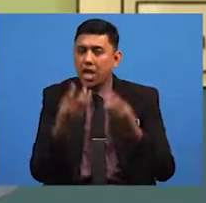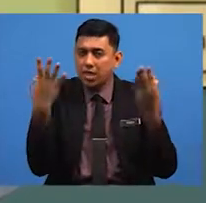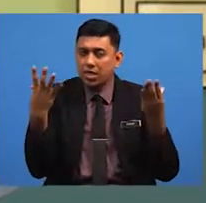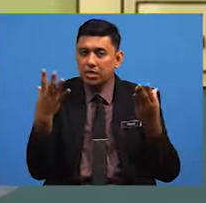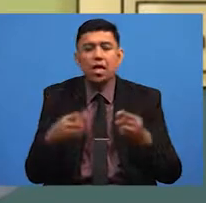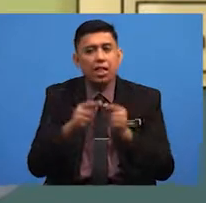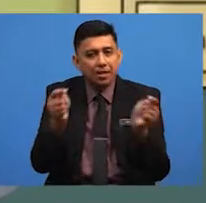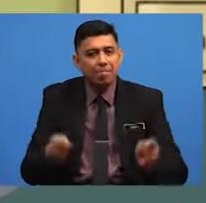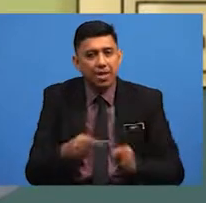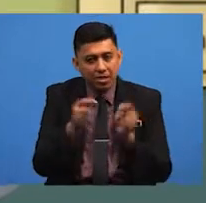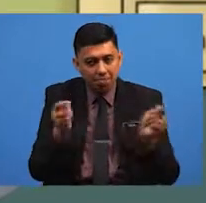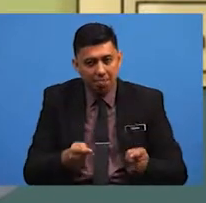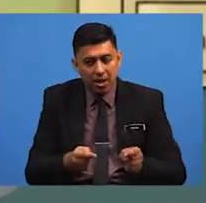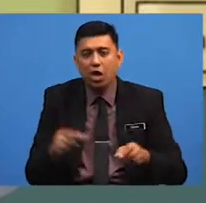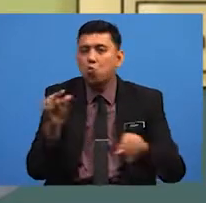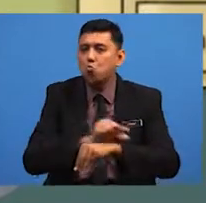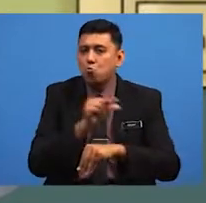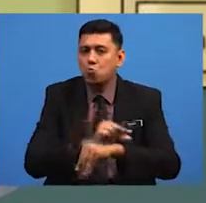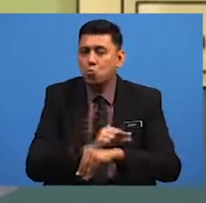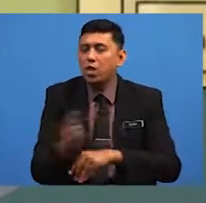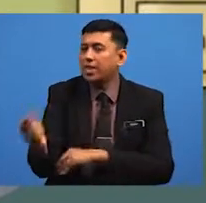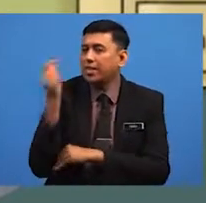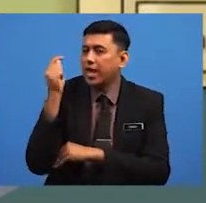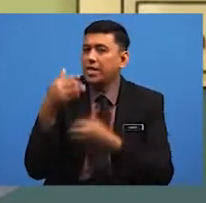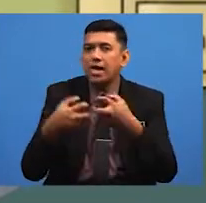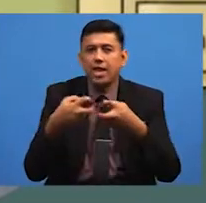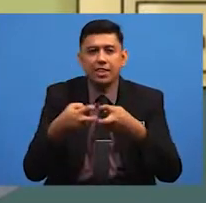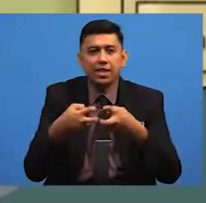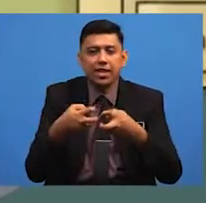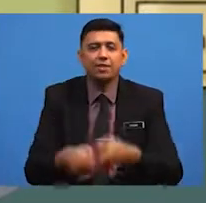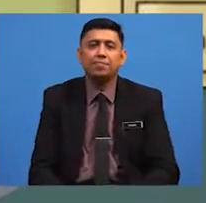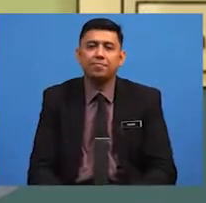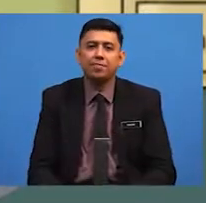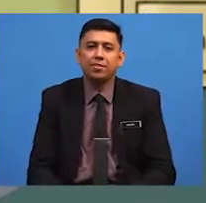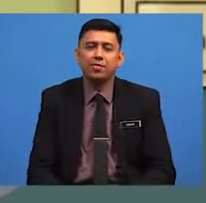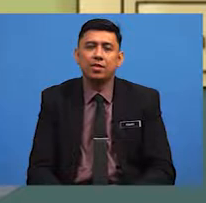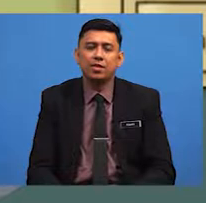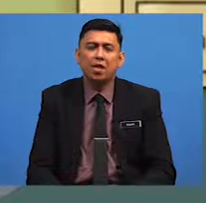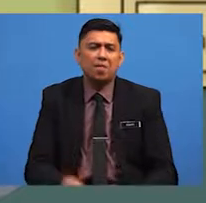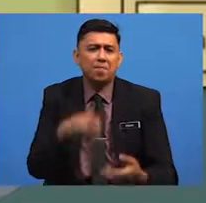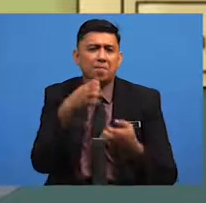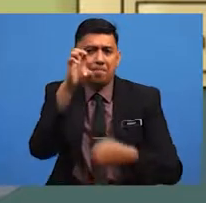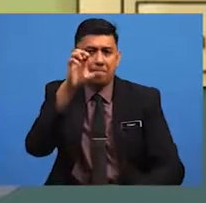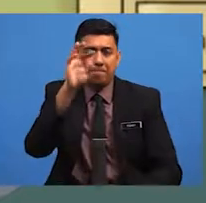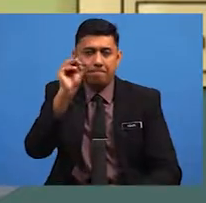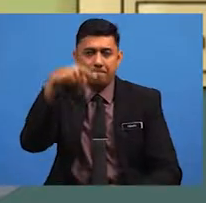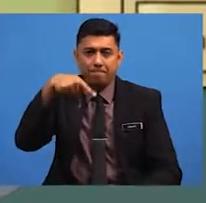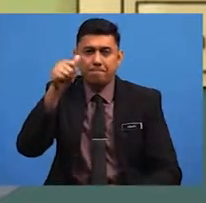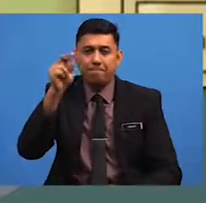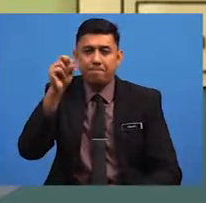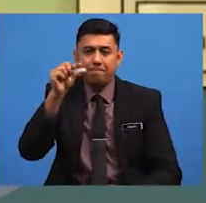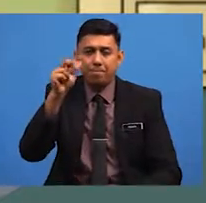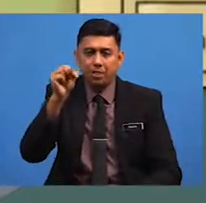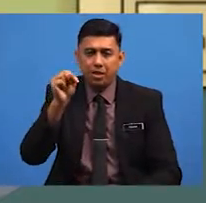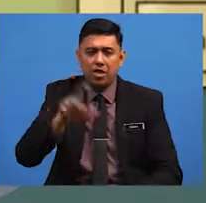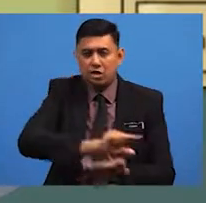tempat-tempat yang menggunakan tenaga elektrik tumpangan hydroelectric yang terdapat di